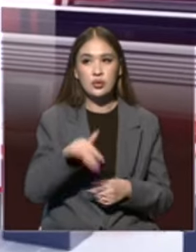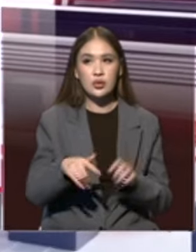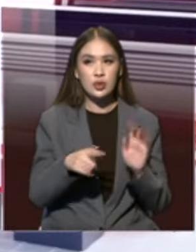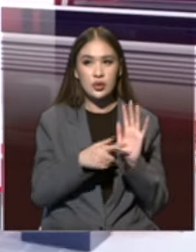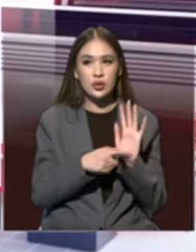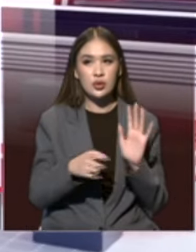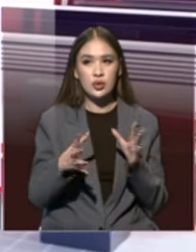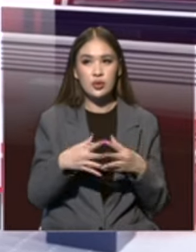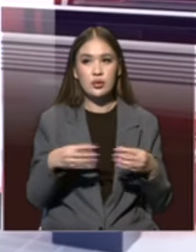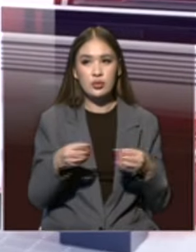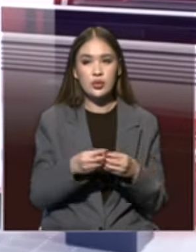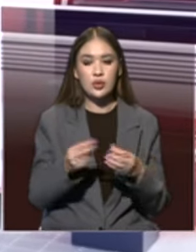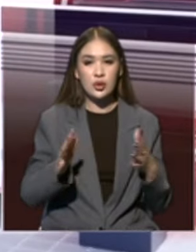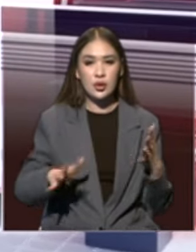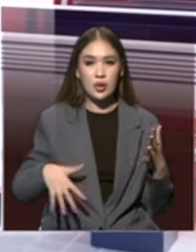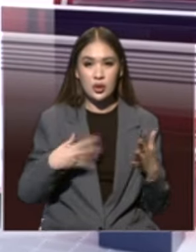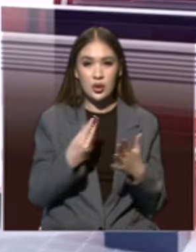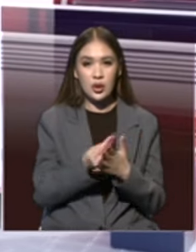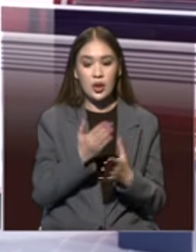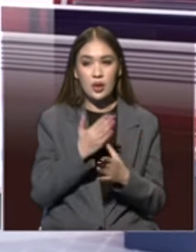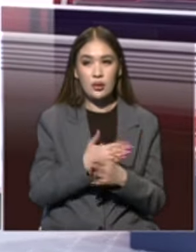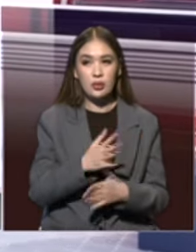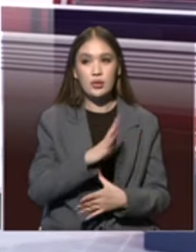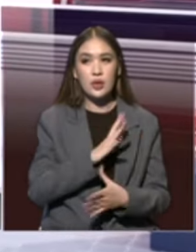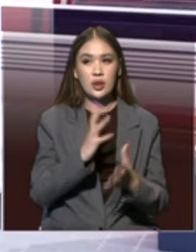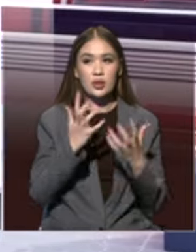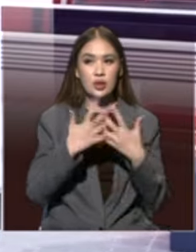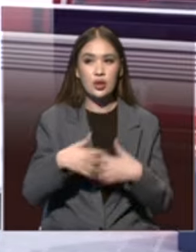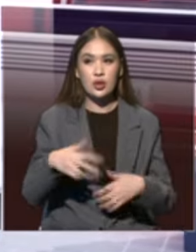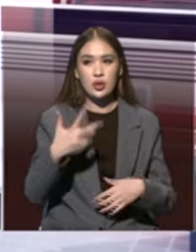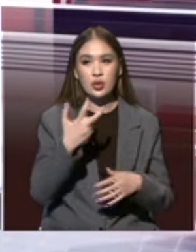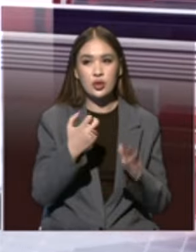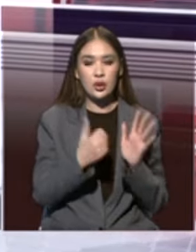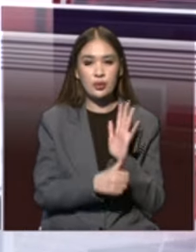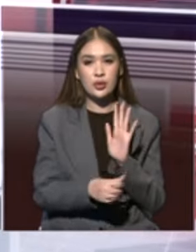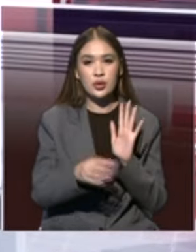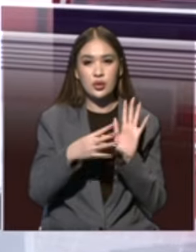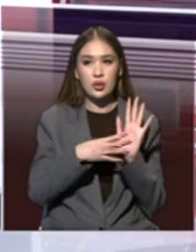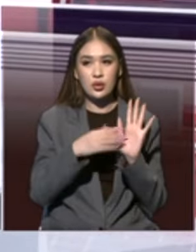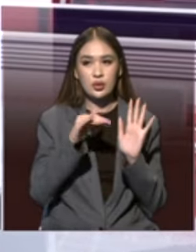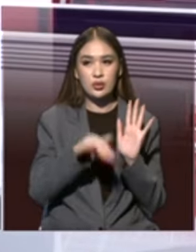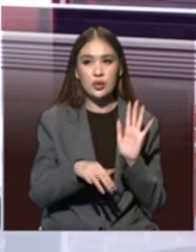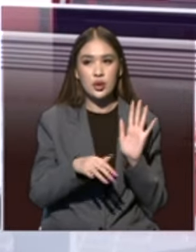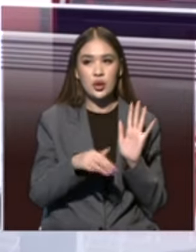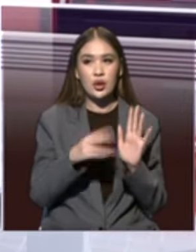отбасы бір жолғы төлем алды. Бұл енді есептейтін болсақ 369200 теңге,